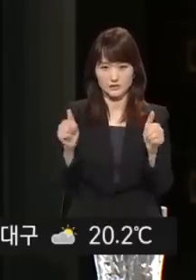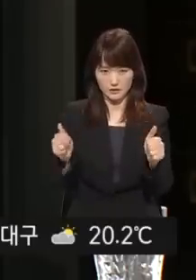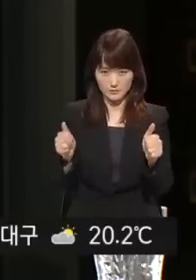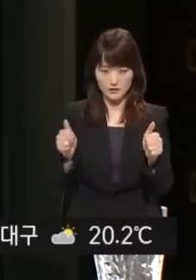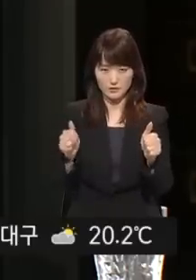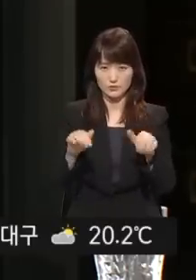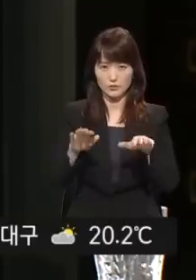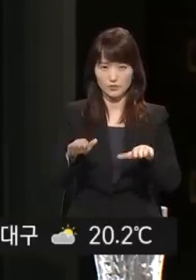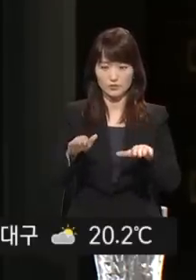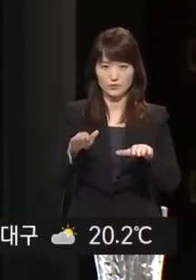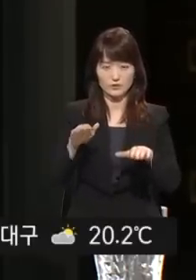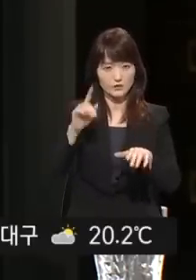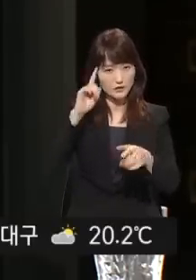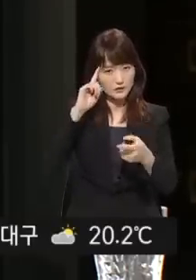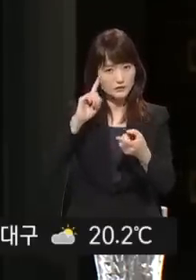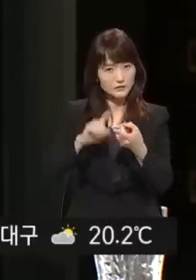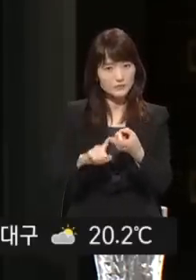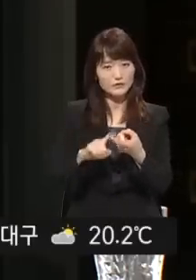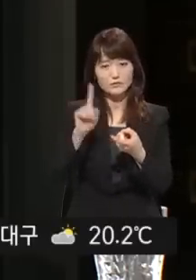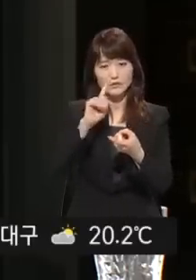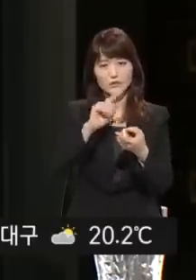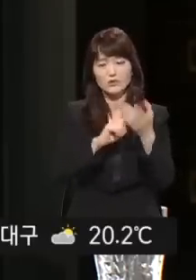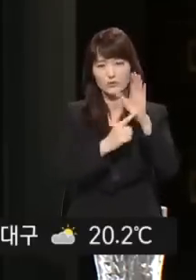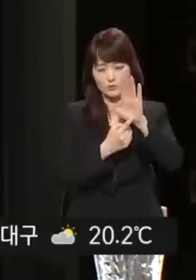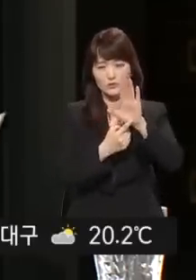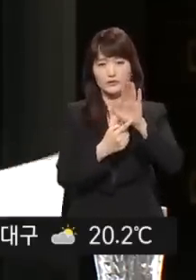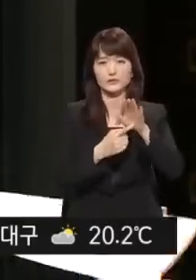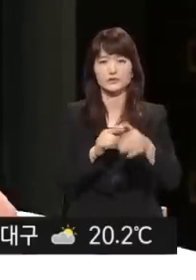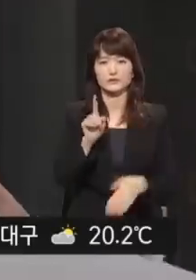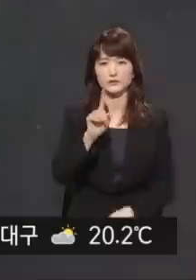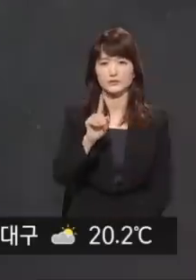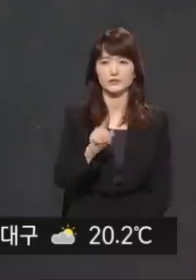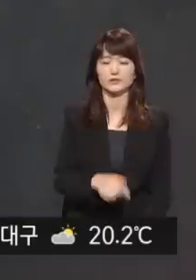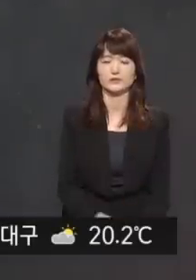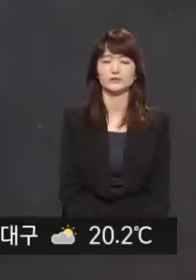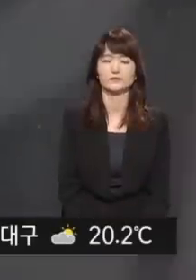만한 무언가를 공개했습니다 체크포인트 짚어보죠